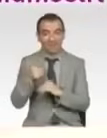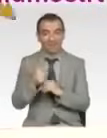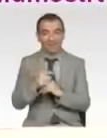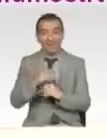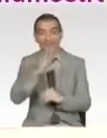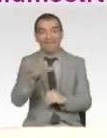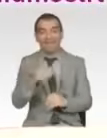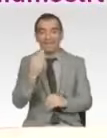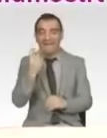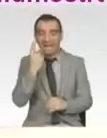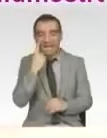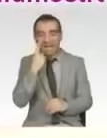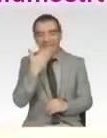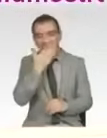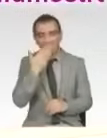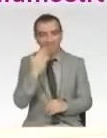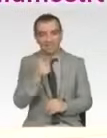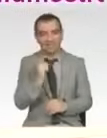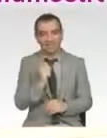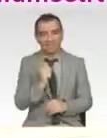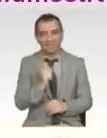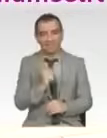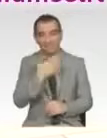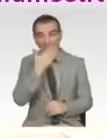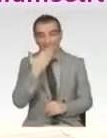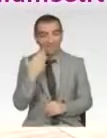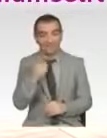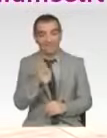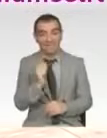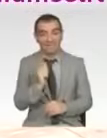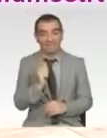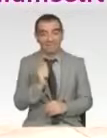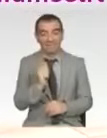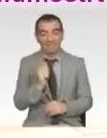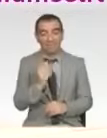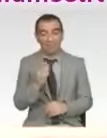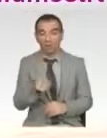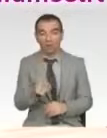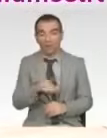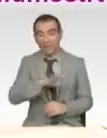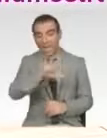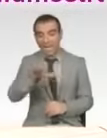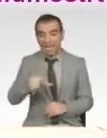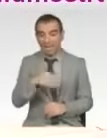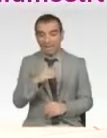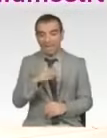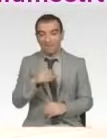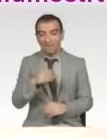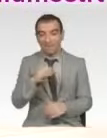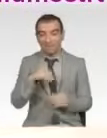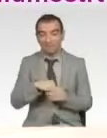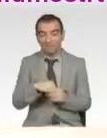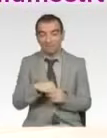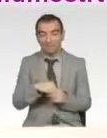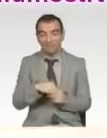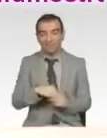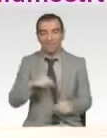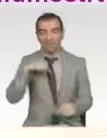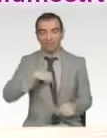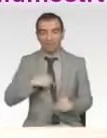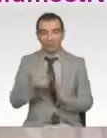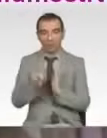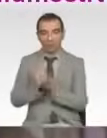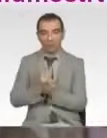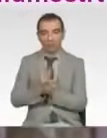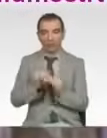Herkese hayırlı Ramazanlar. Sana bir şey soracağım. Sor. Haydi Ramazan'da, sor. Ramazan'da böyle hepimizin daha böyle içine dönük,